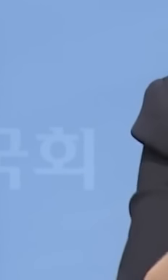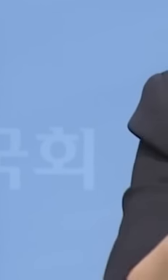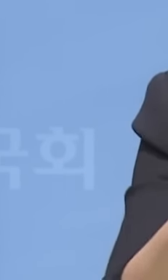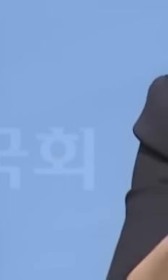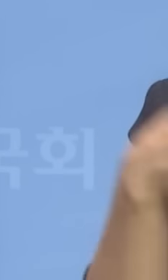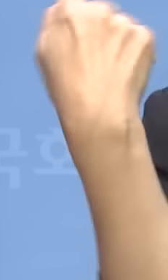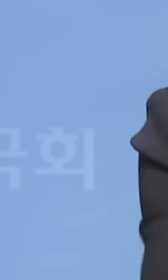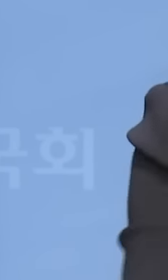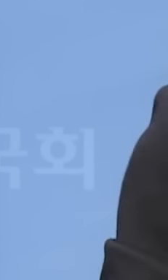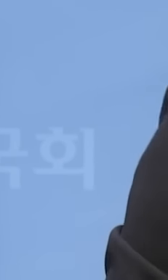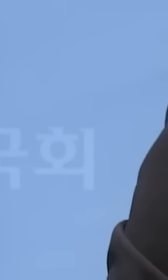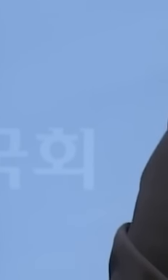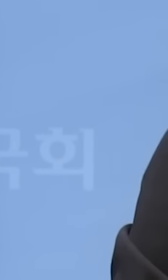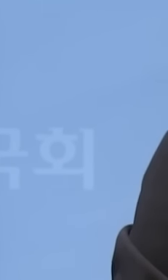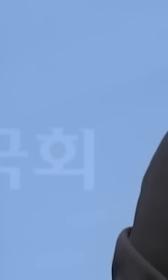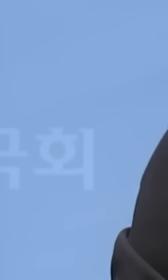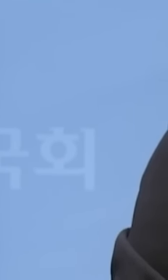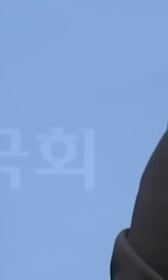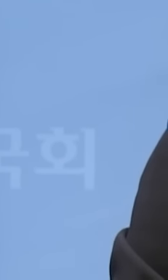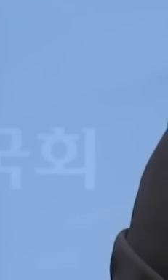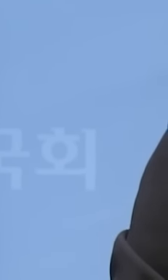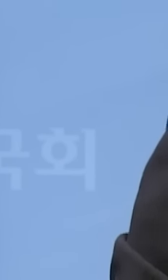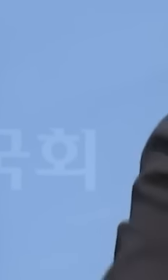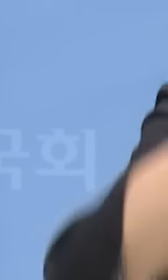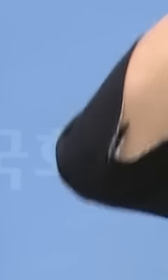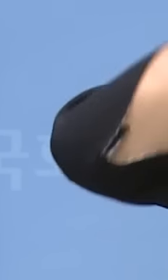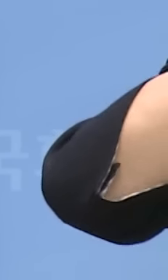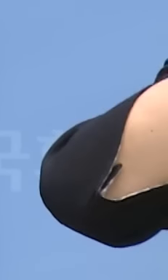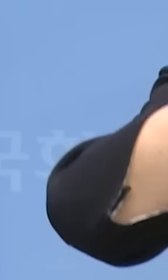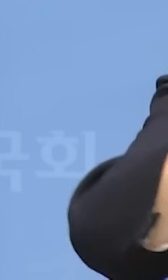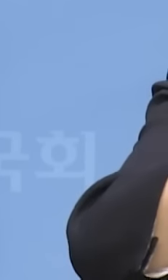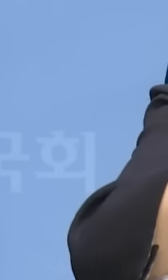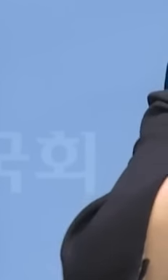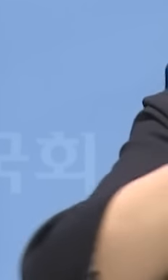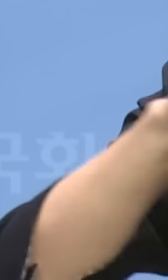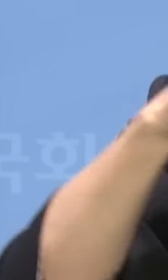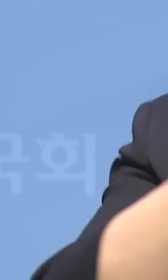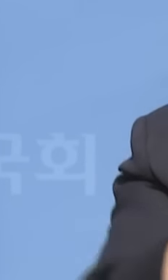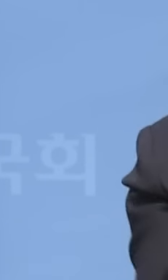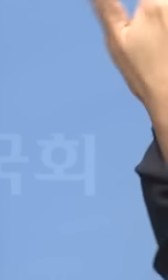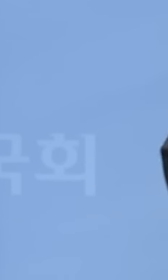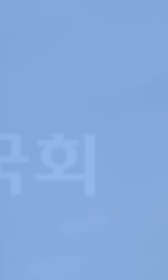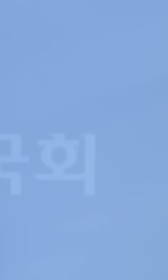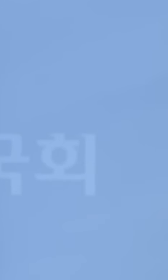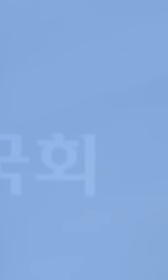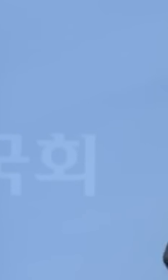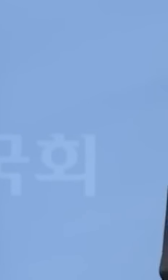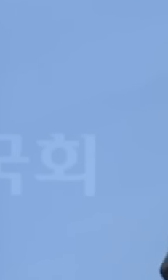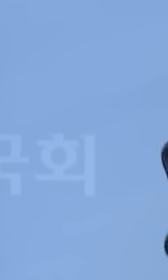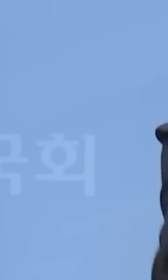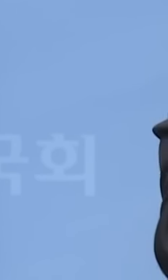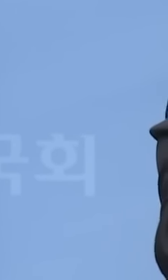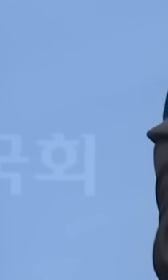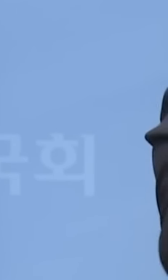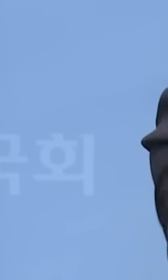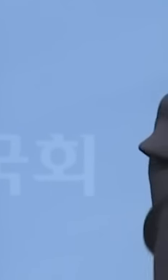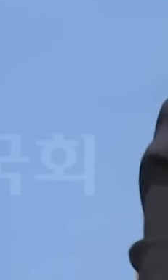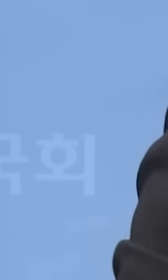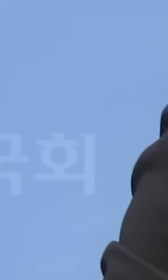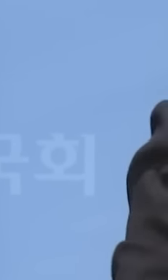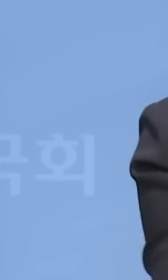저버렸습니다. 총선을 통해 민심의 회초리를 맞고도 고집을 부리는